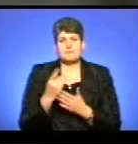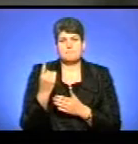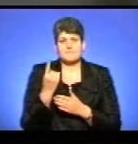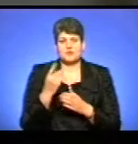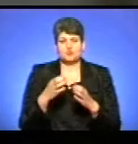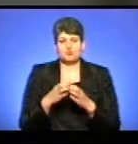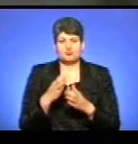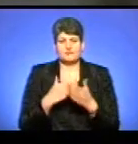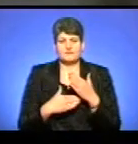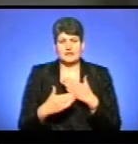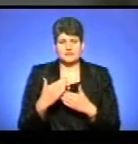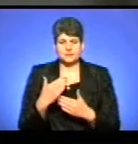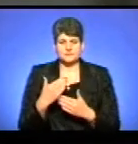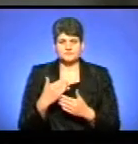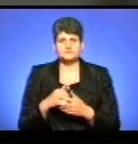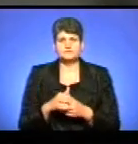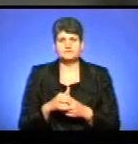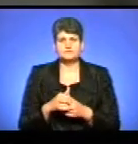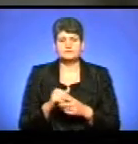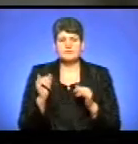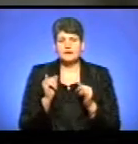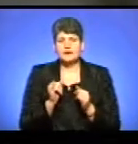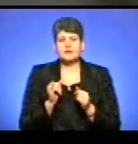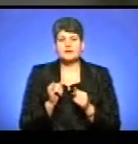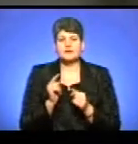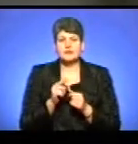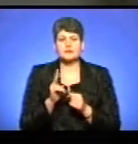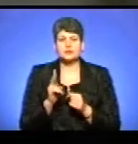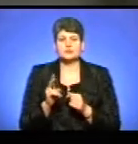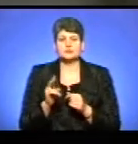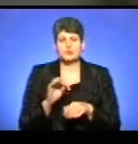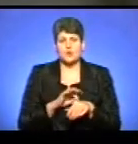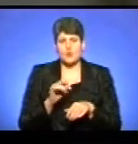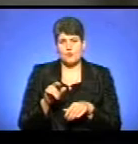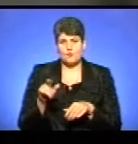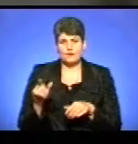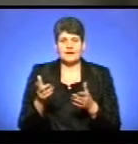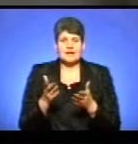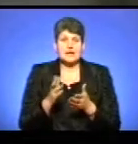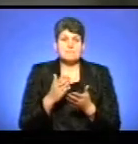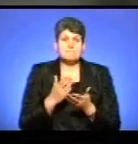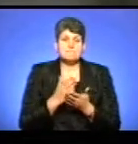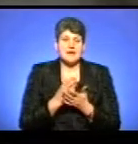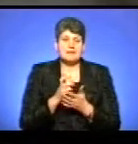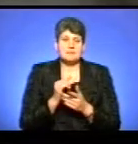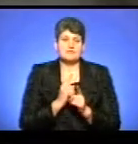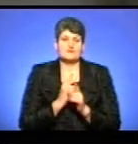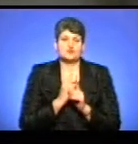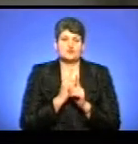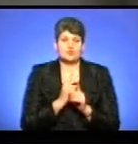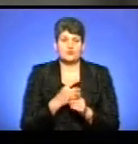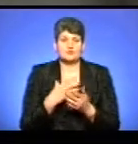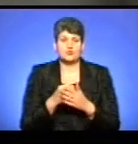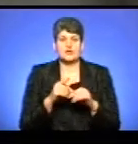групу інвалідності, це перш за все. Ну і, очевидно, це є ті хворі, які мали би в супроводі своїх